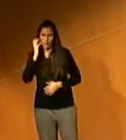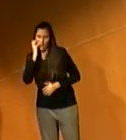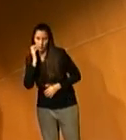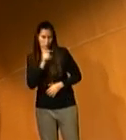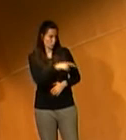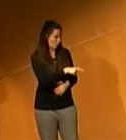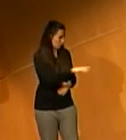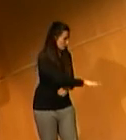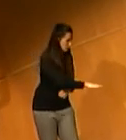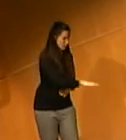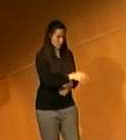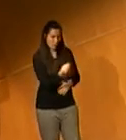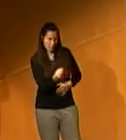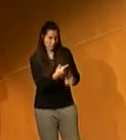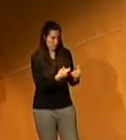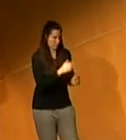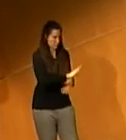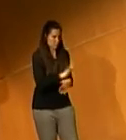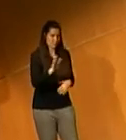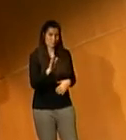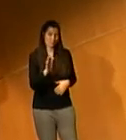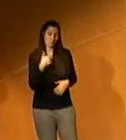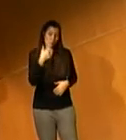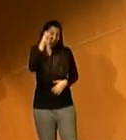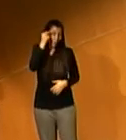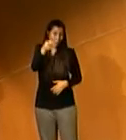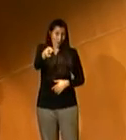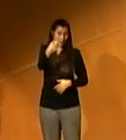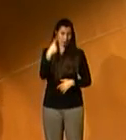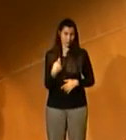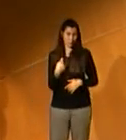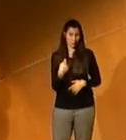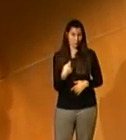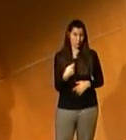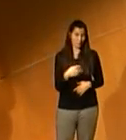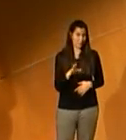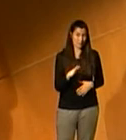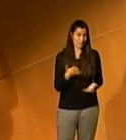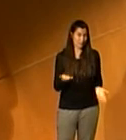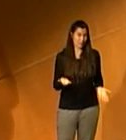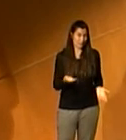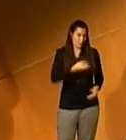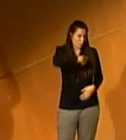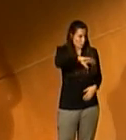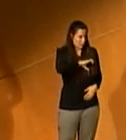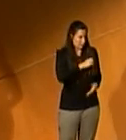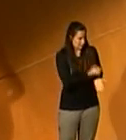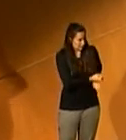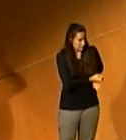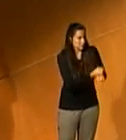importante. Et je comprends la question et je pense qu'il faut... en tout cas, nous, on essaye de les